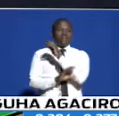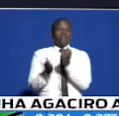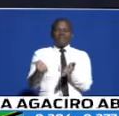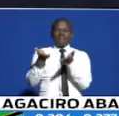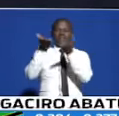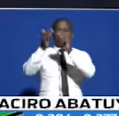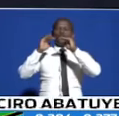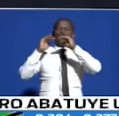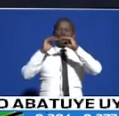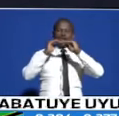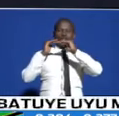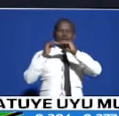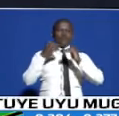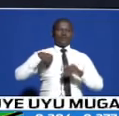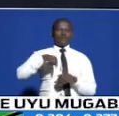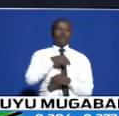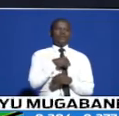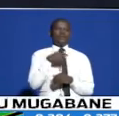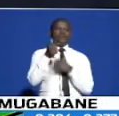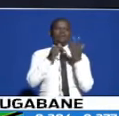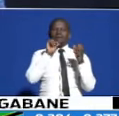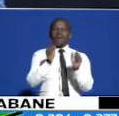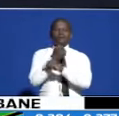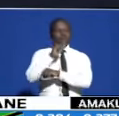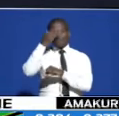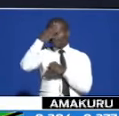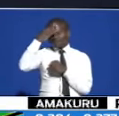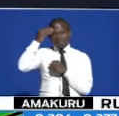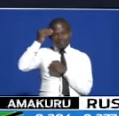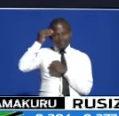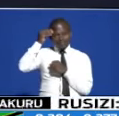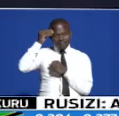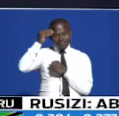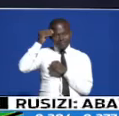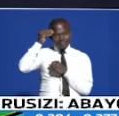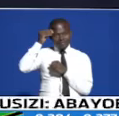nivo cyane. Ibyo ntago mbyibagirwa.